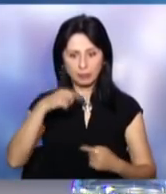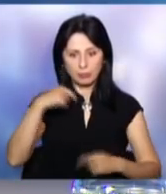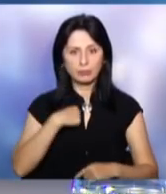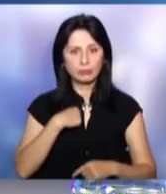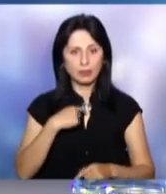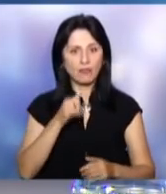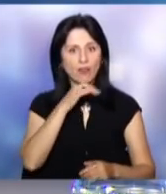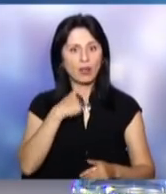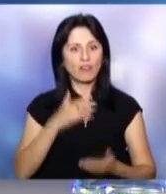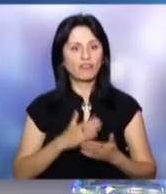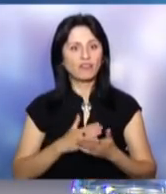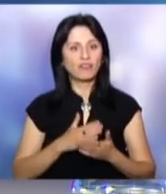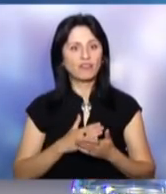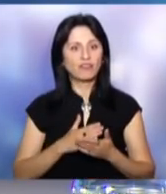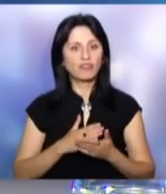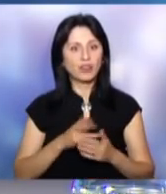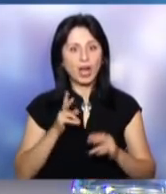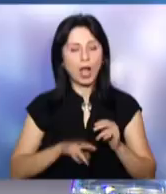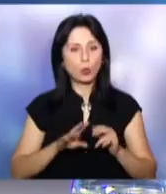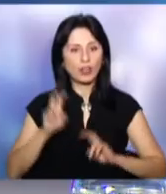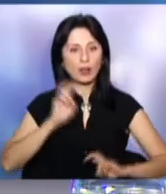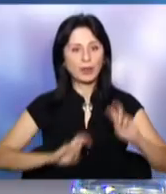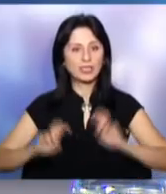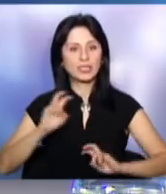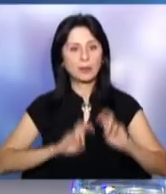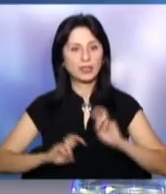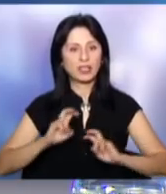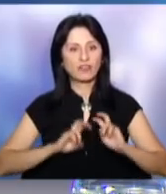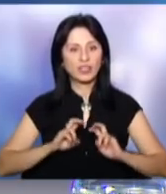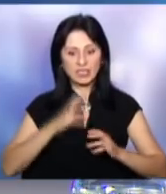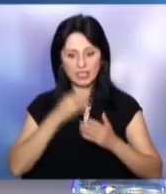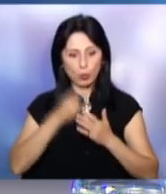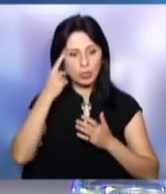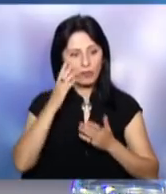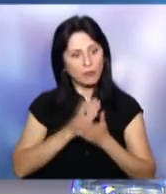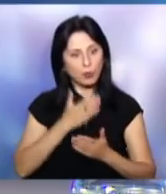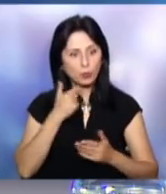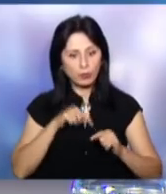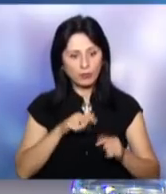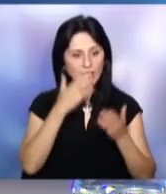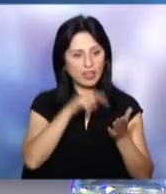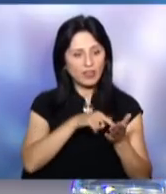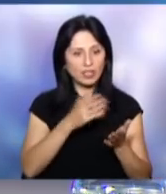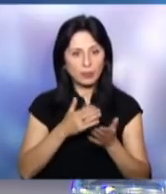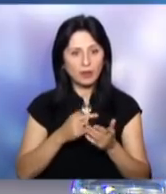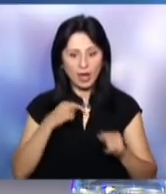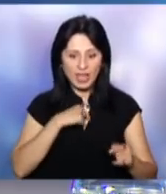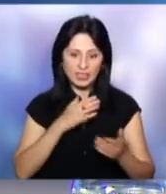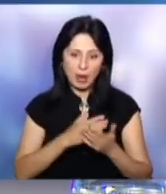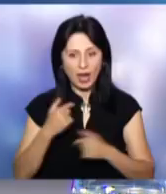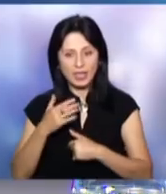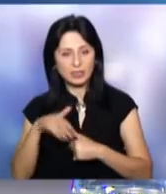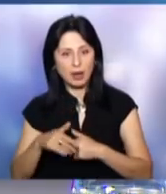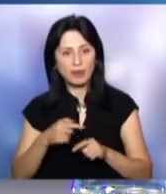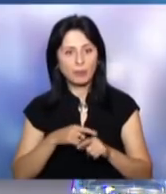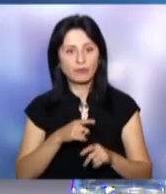ეს ყველაფერი და იწყება გაუთავებელი ჭიდილი საკუთარ თავთან ამადგან, რომელი მაქვს ბოლოს და ბოლოს,